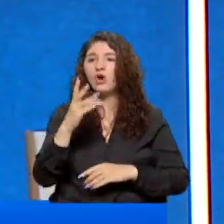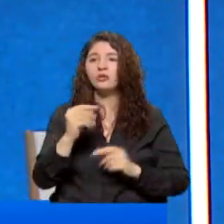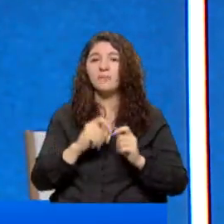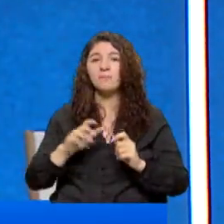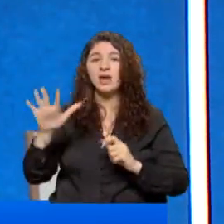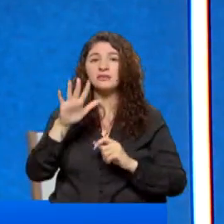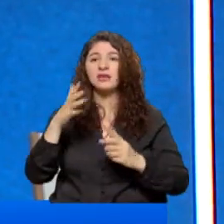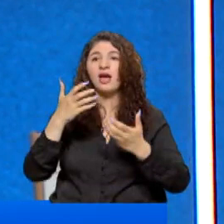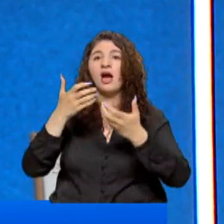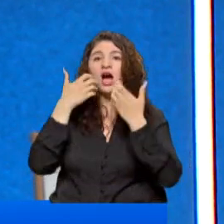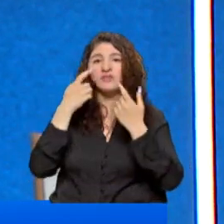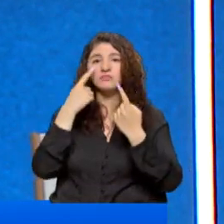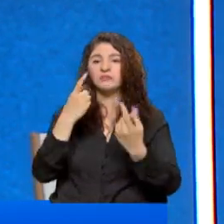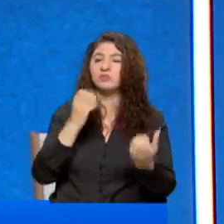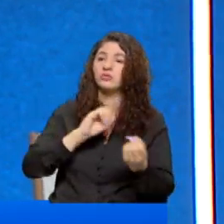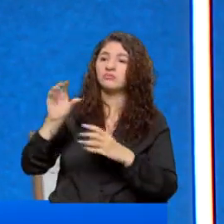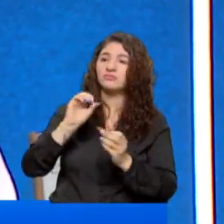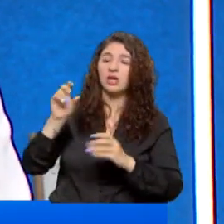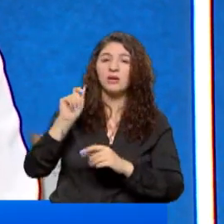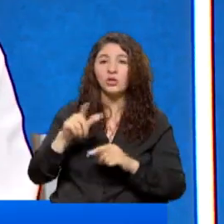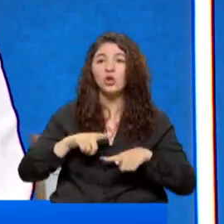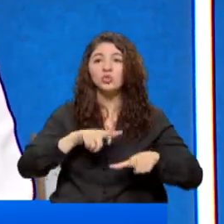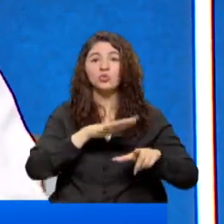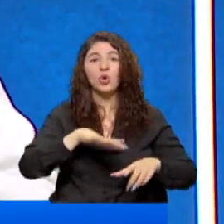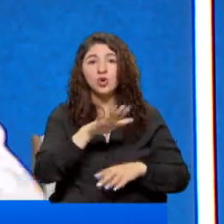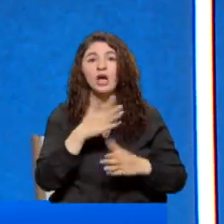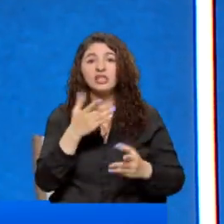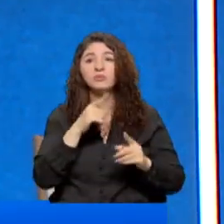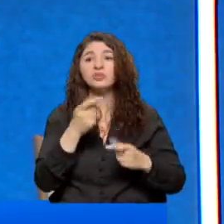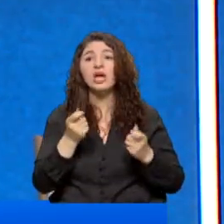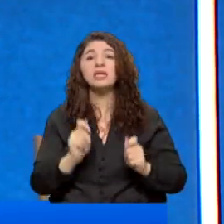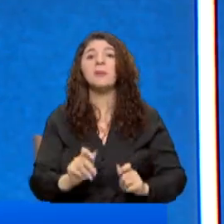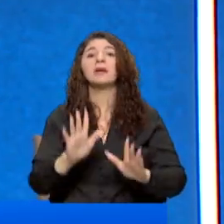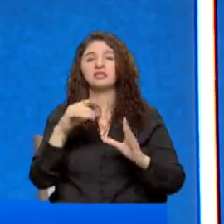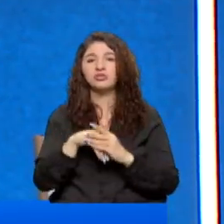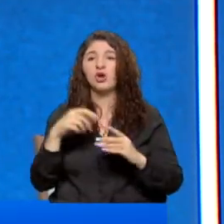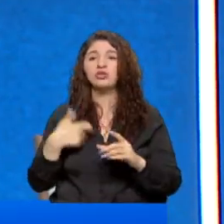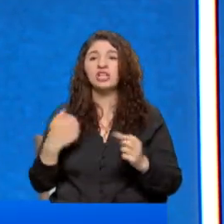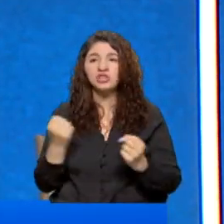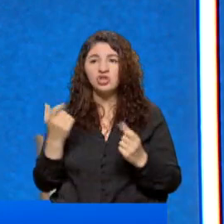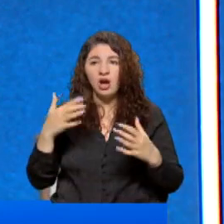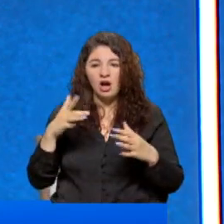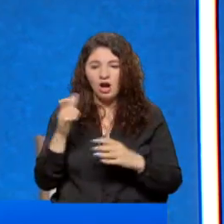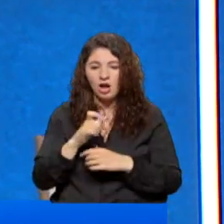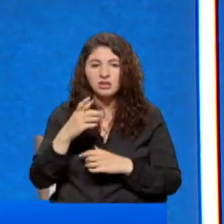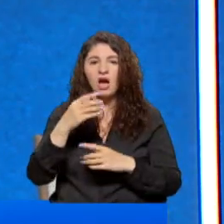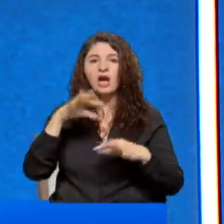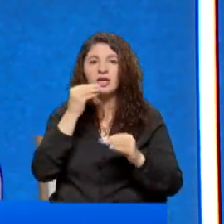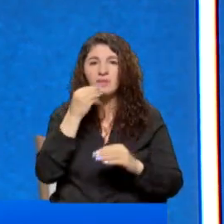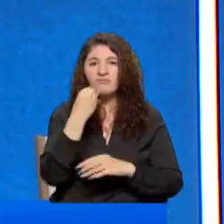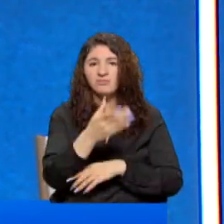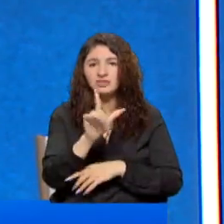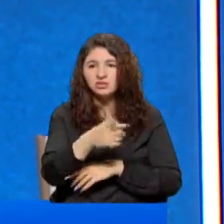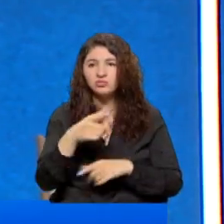olduğu zaman batıya besin işletmelerine gelir doğru artık bu işi yapamadığı için özelden kış aylarında hazır yani beslemek